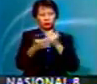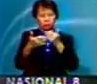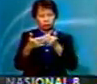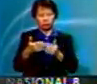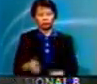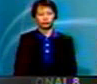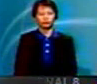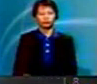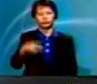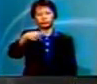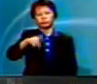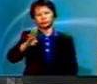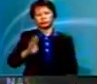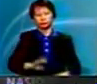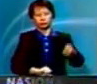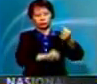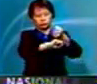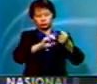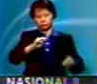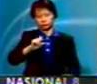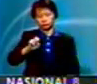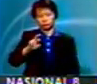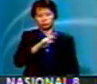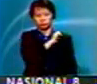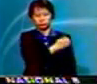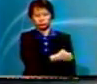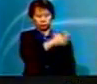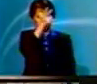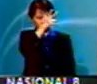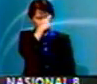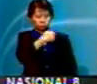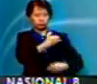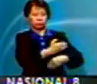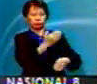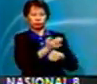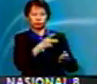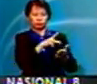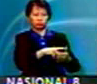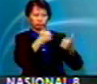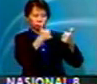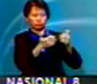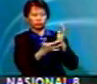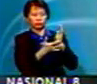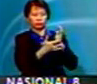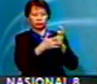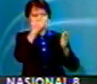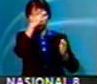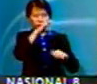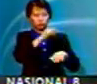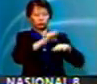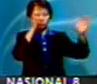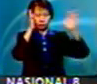PBB juga amat menyokong usaha sama Mazes Energy dan Kerajaan Malaysia untuk membentuk pusat kecemerlangan teknologi pintar di